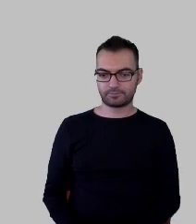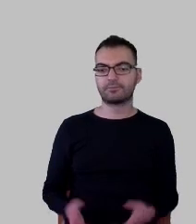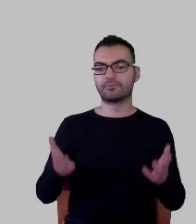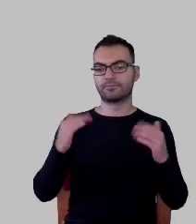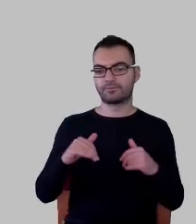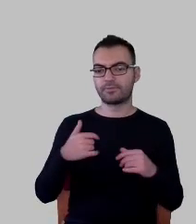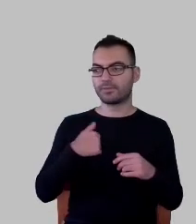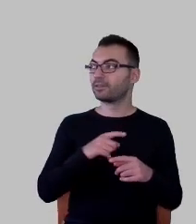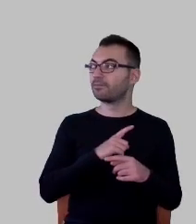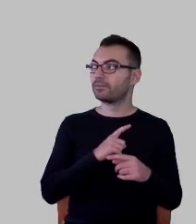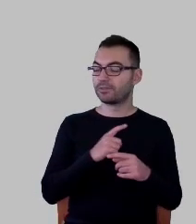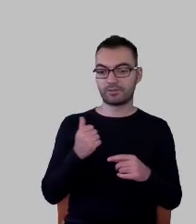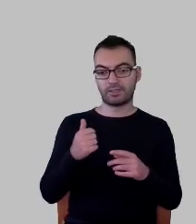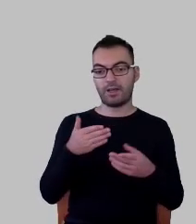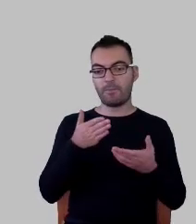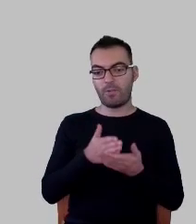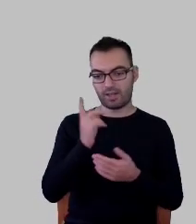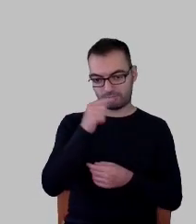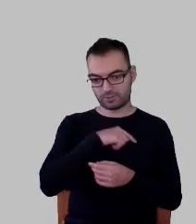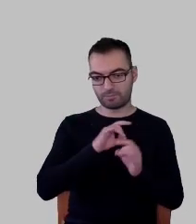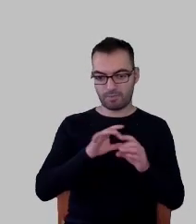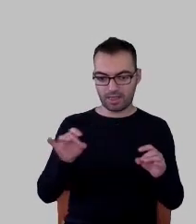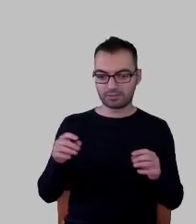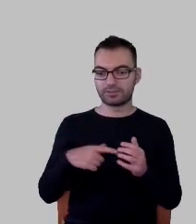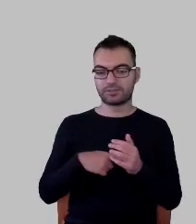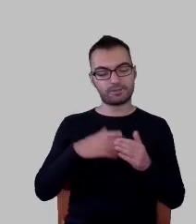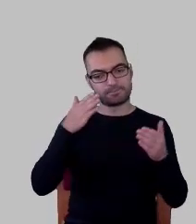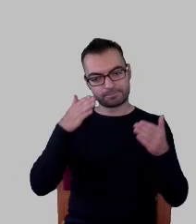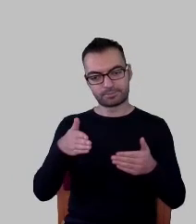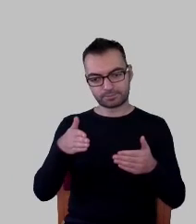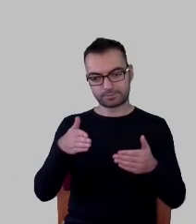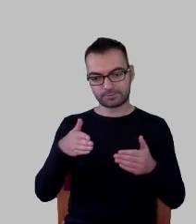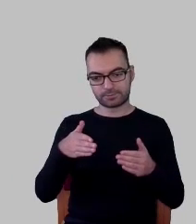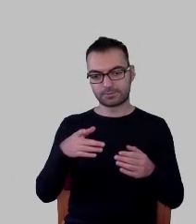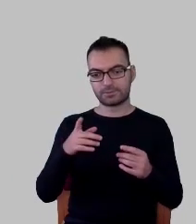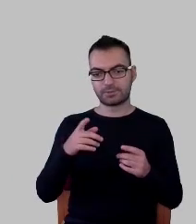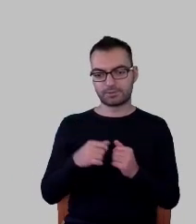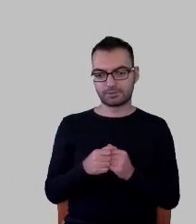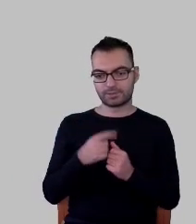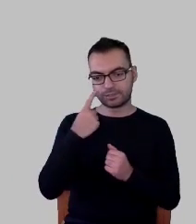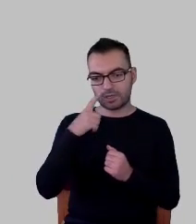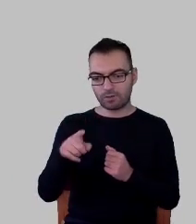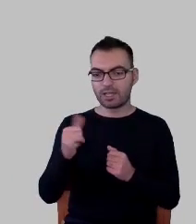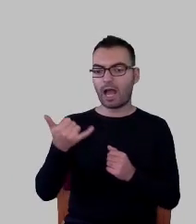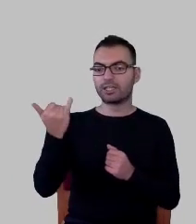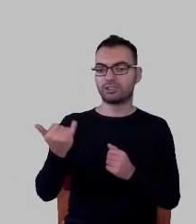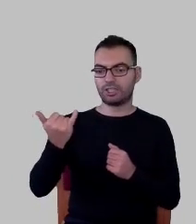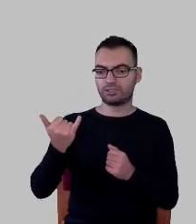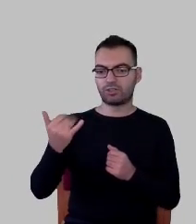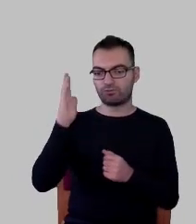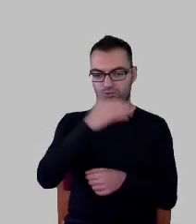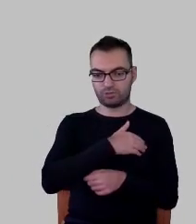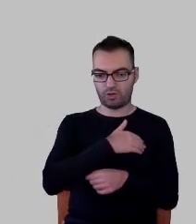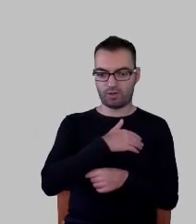co też zwracamy uwagę w przypadku poradni psychologiczno-pedagogicznych, to zwrócenie uwagi na to, jak dziecko funkcjonuje w szkole.